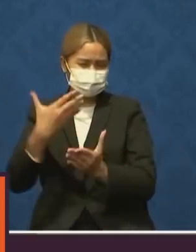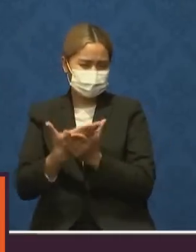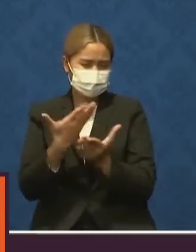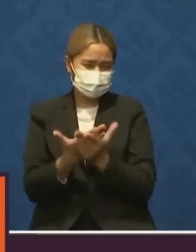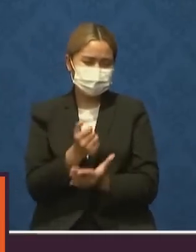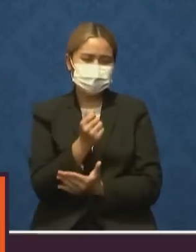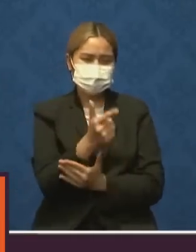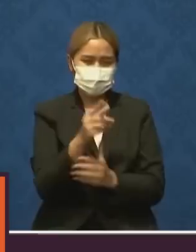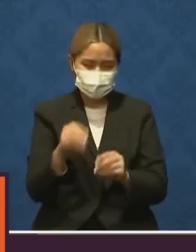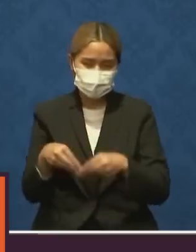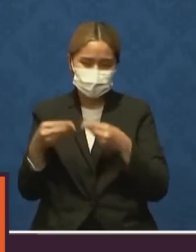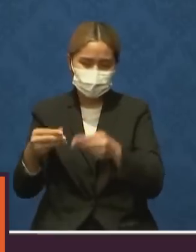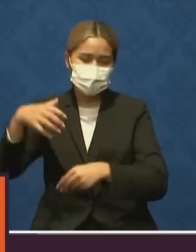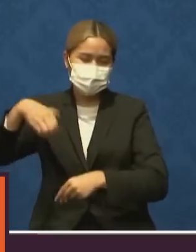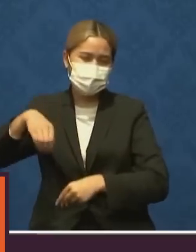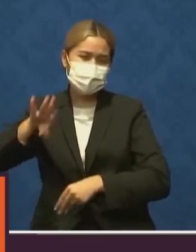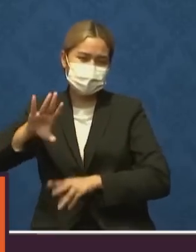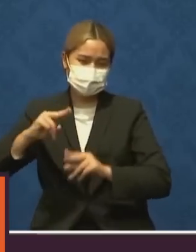ไรใ